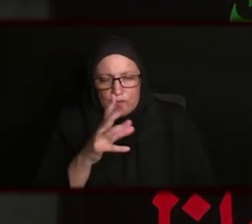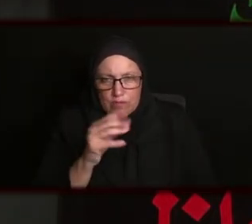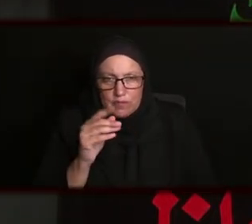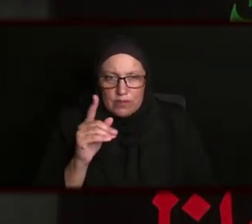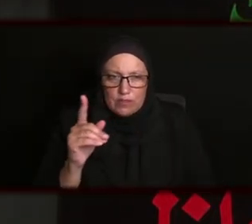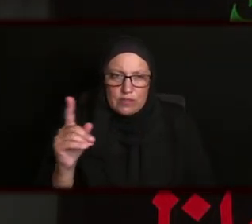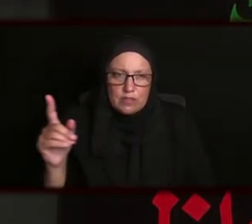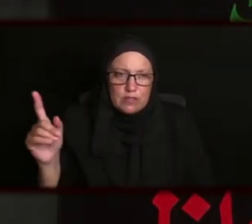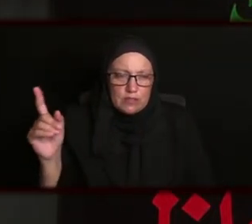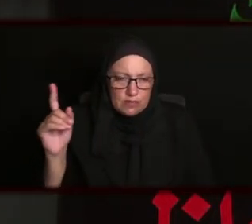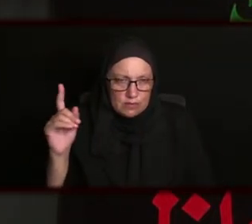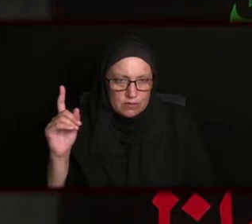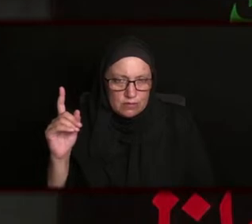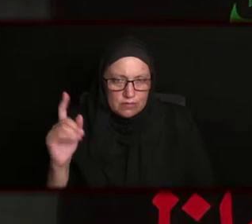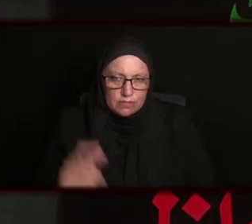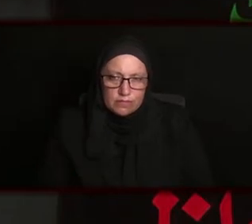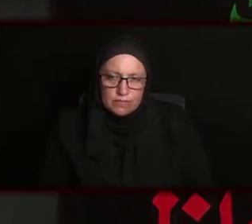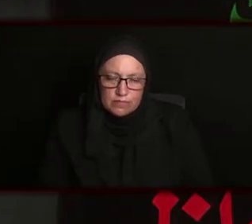وطبيب نفوسنا